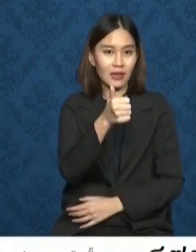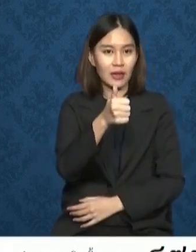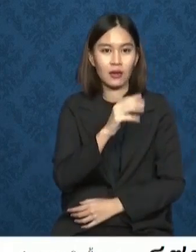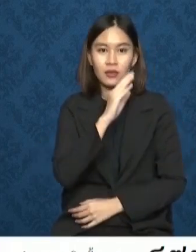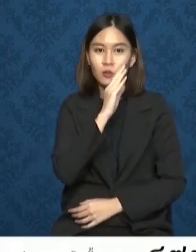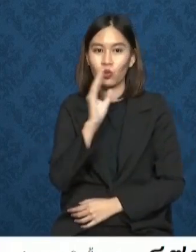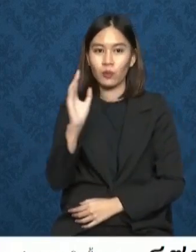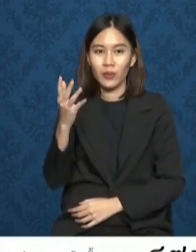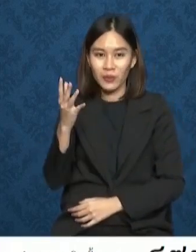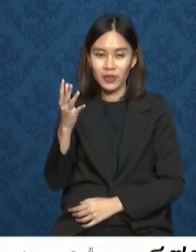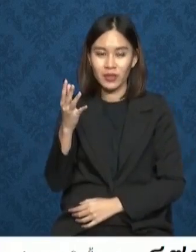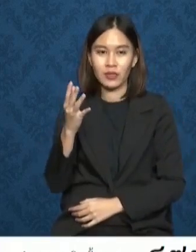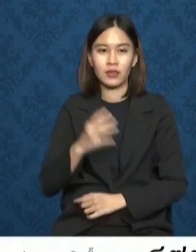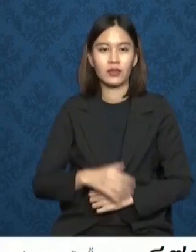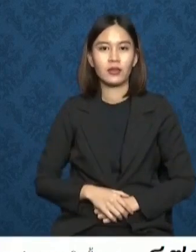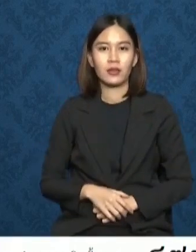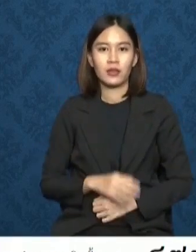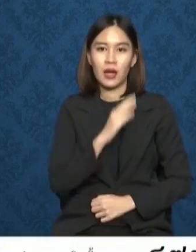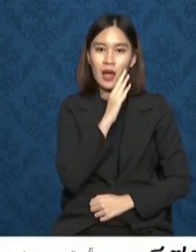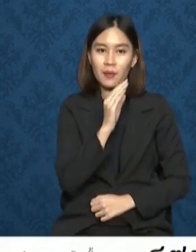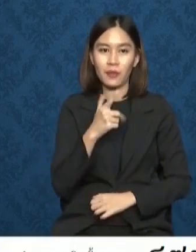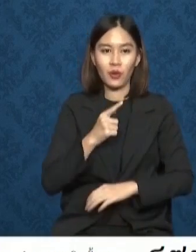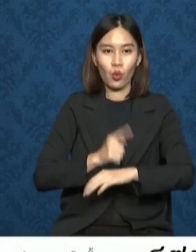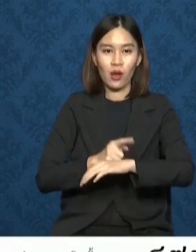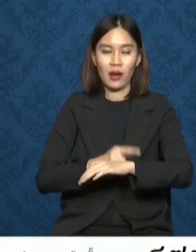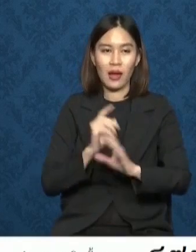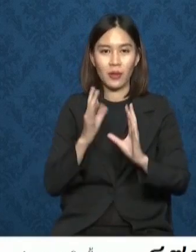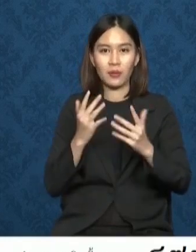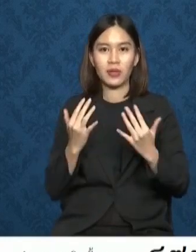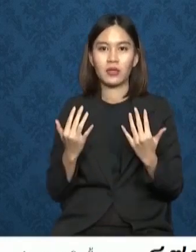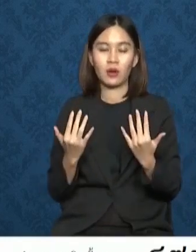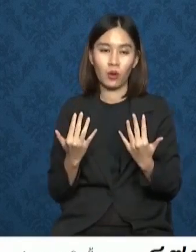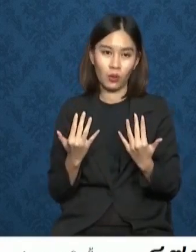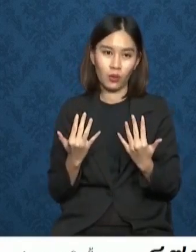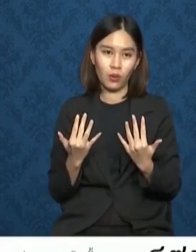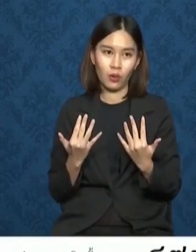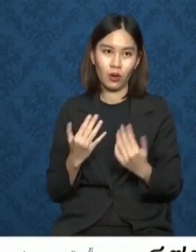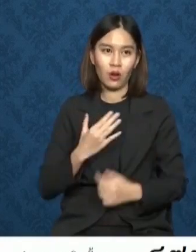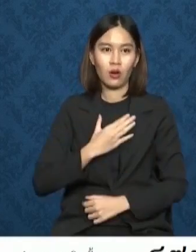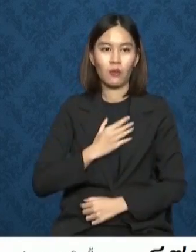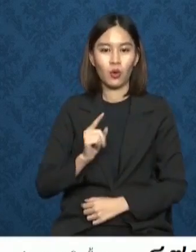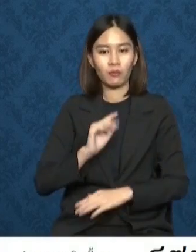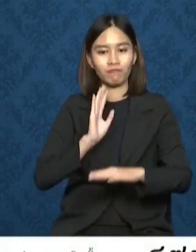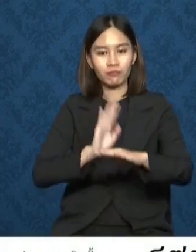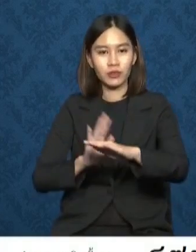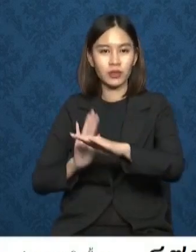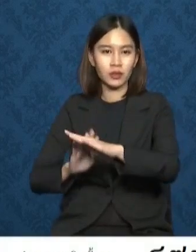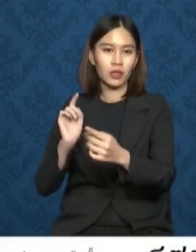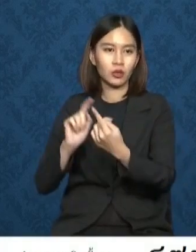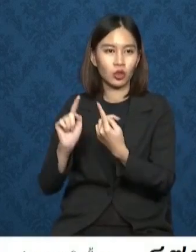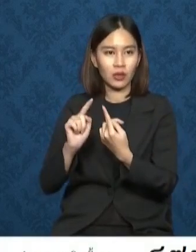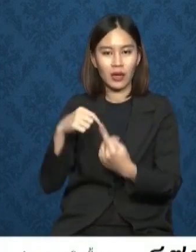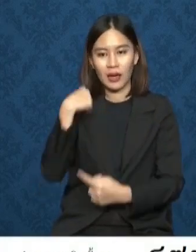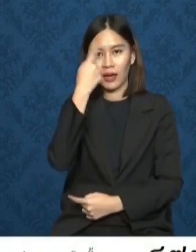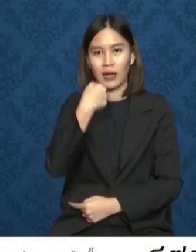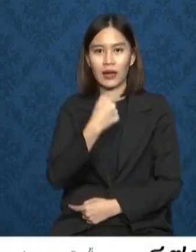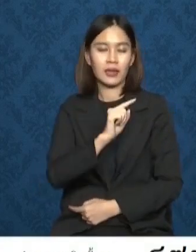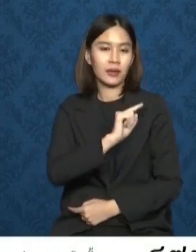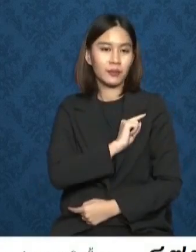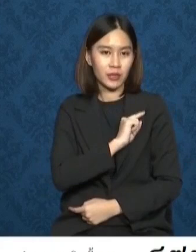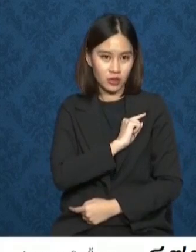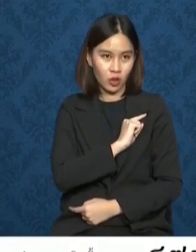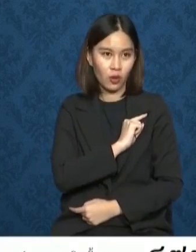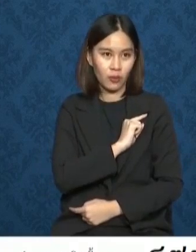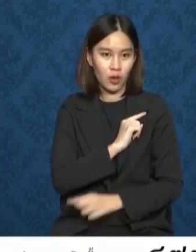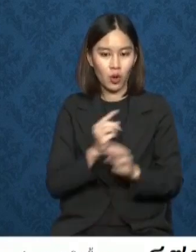ไม่มีระยะเวลาที่ต้องรอนะครับผมได้กำชับให้ผู้ที่เกี่ยวข้องได้